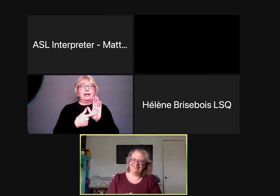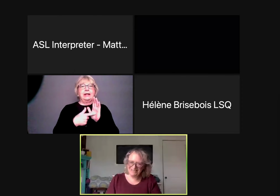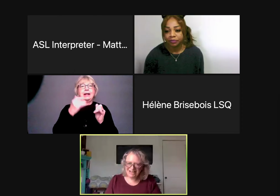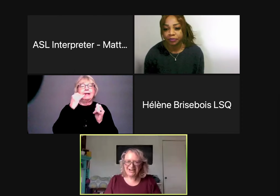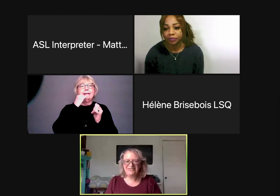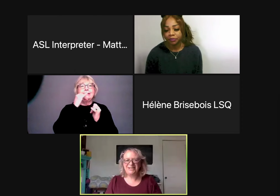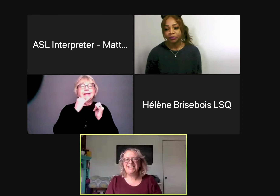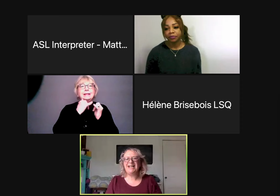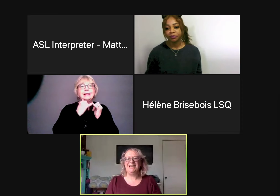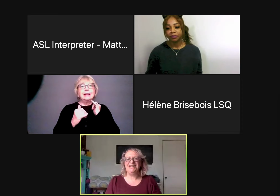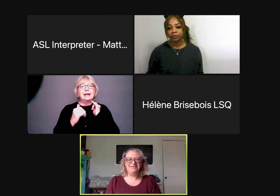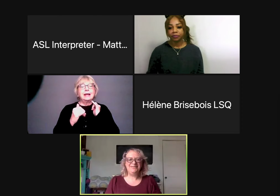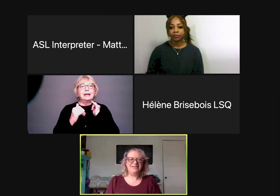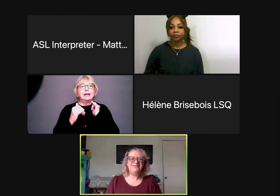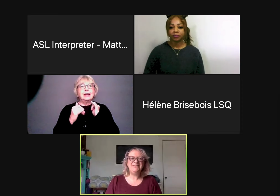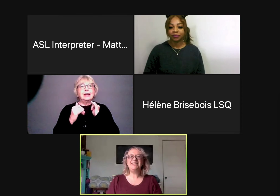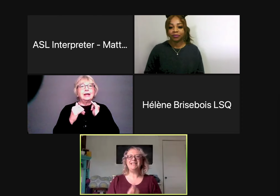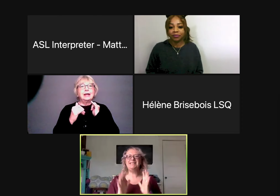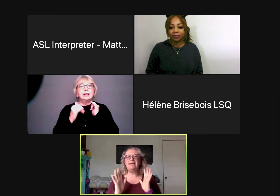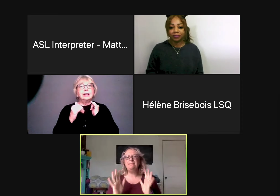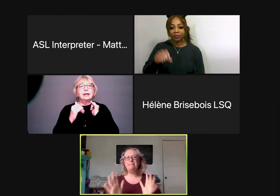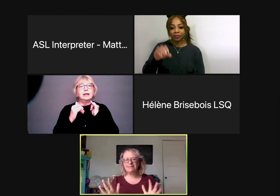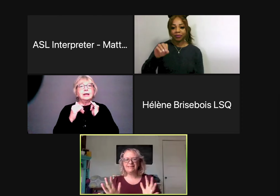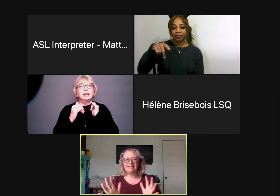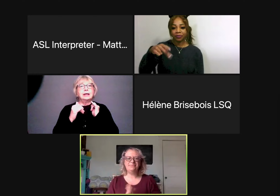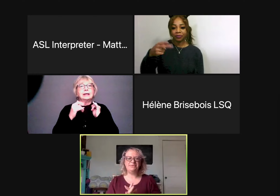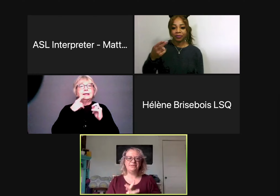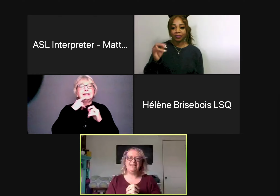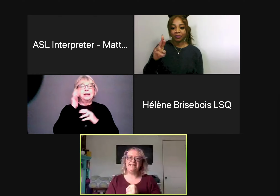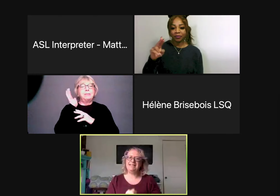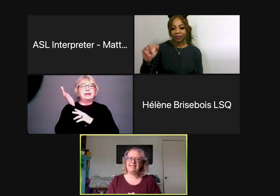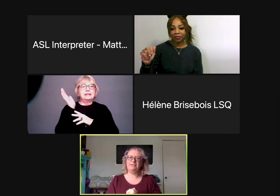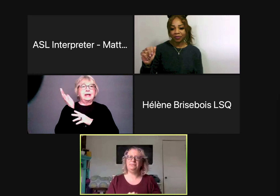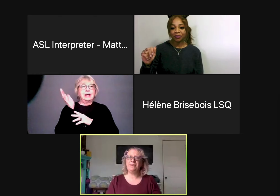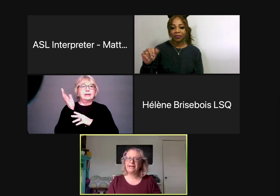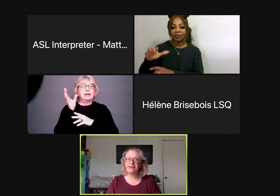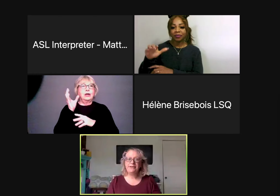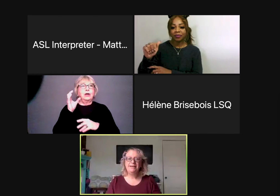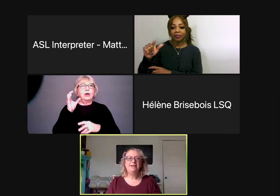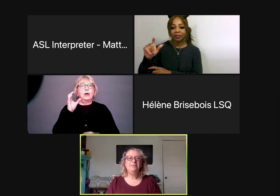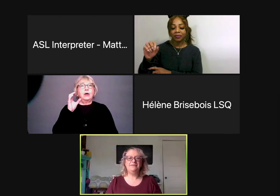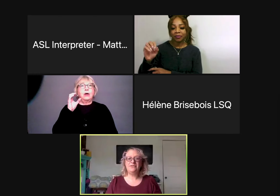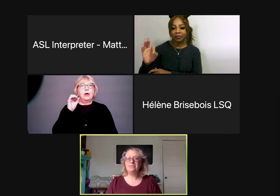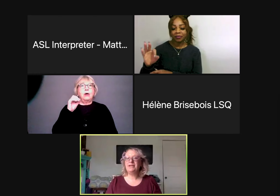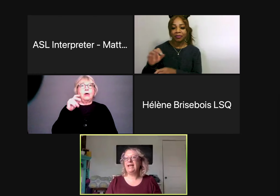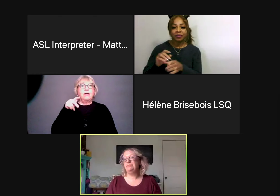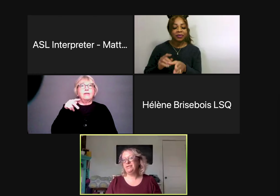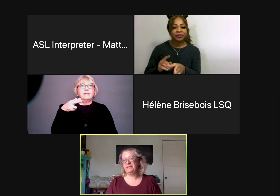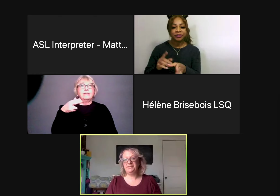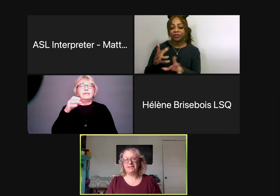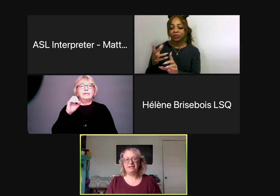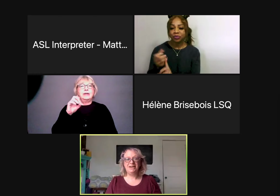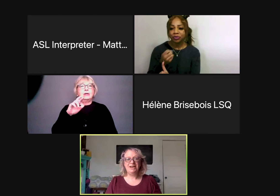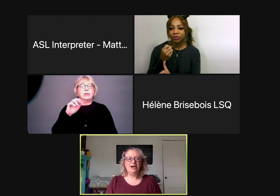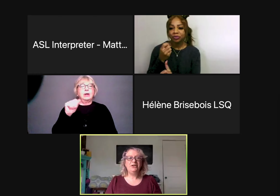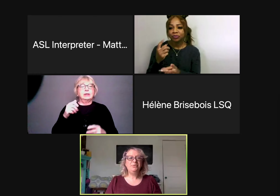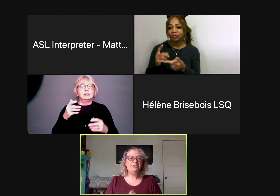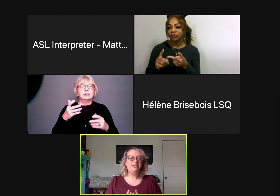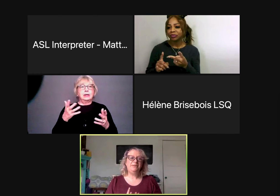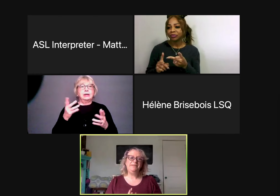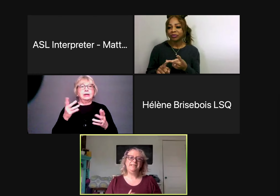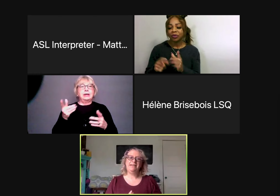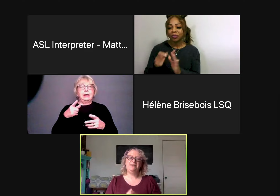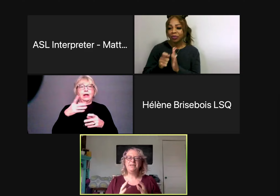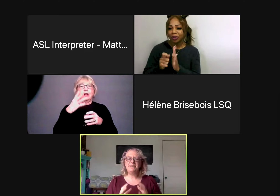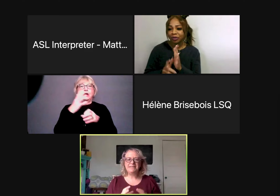présentateur. Ophira est une écrivaine qui a gagné de